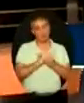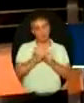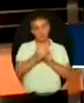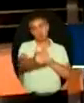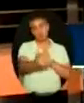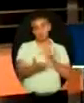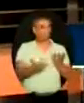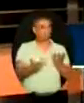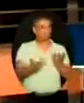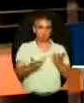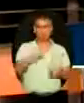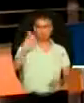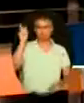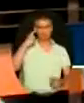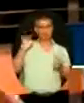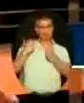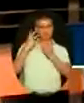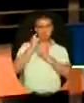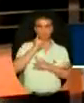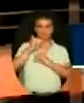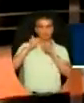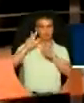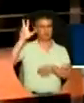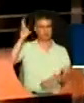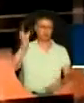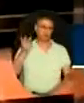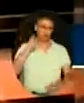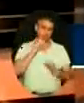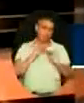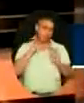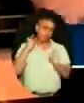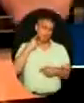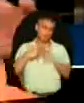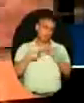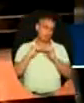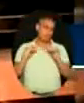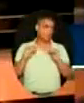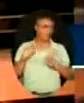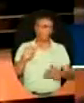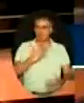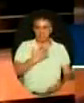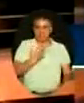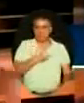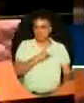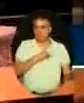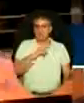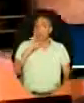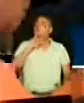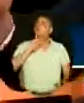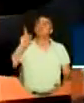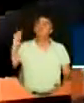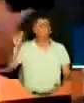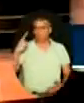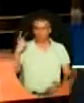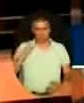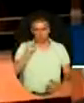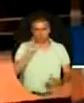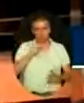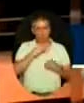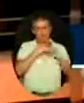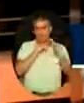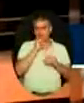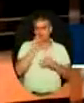רחוק יותר, מאשר שנראה התלקחות מול הגבול הצפוני, שהוא שקט משך שנים רבות, אוקיי. ואין אינטרס כרגע, בטח לא לצבא סוריה, ואפילו לא לחיזבאללה להציג את